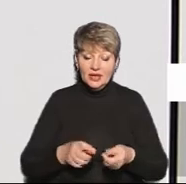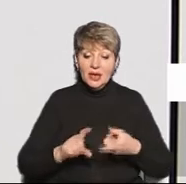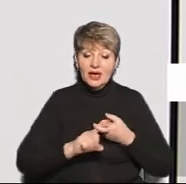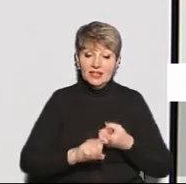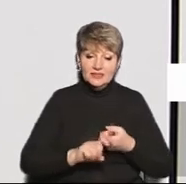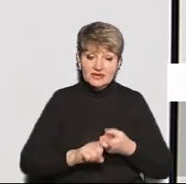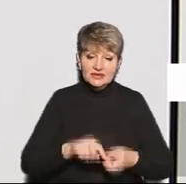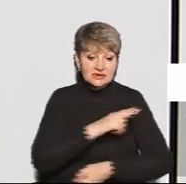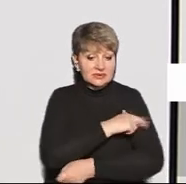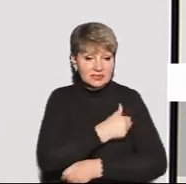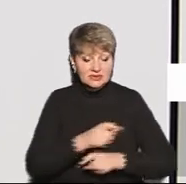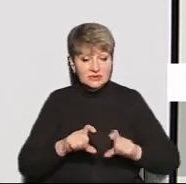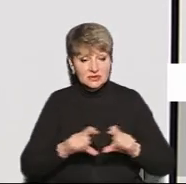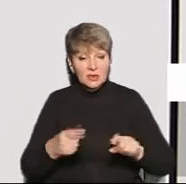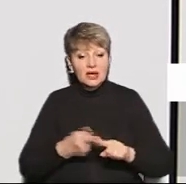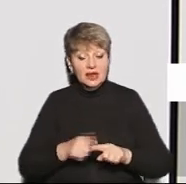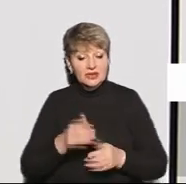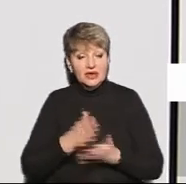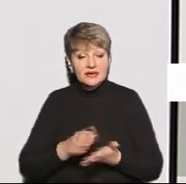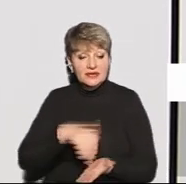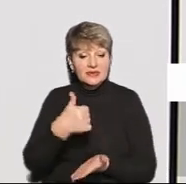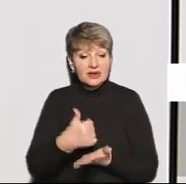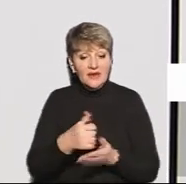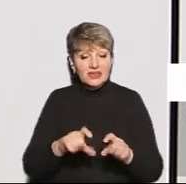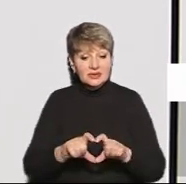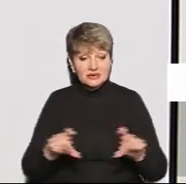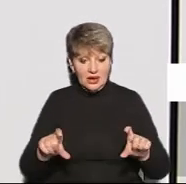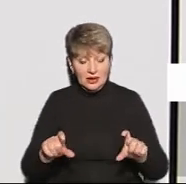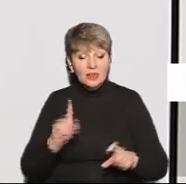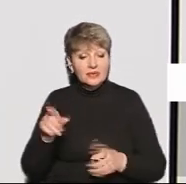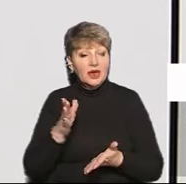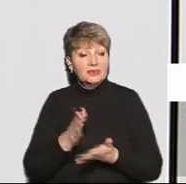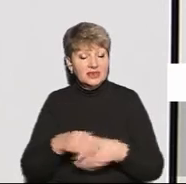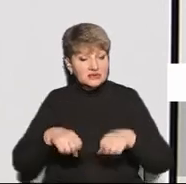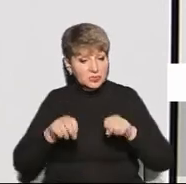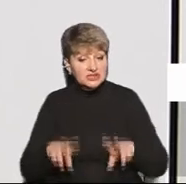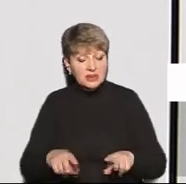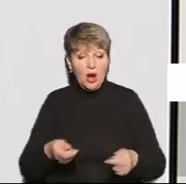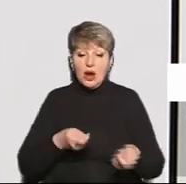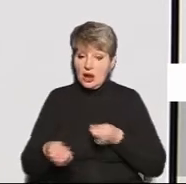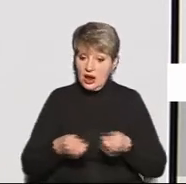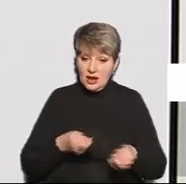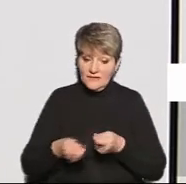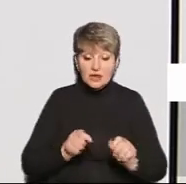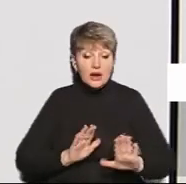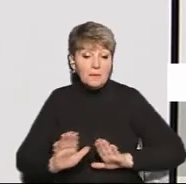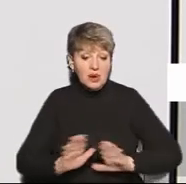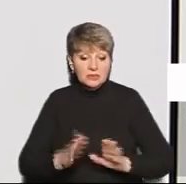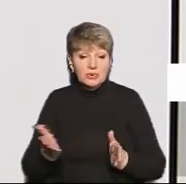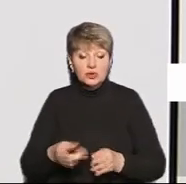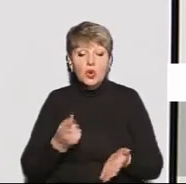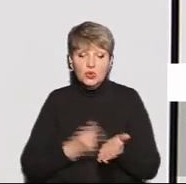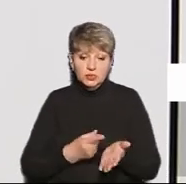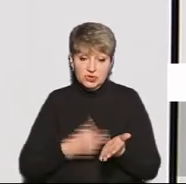інфекційної лікарні, адже це є профільний заклад, і там є фаховий спеціаліст, фаховий керівник, менеджер, яка довела